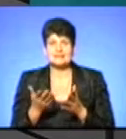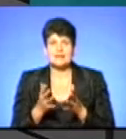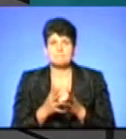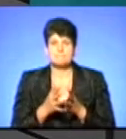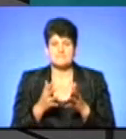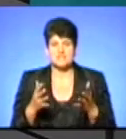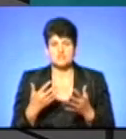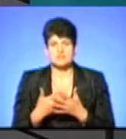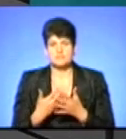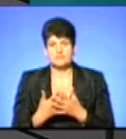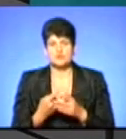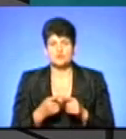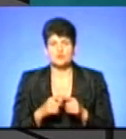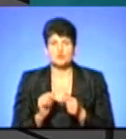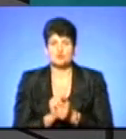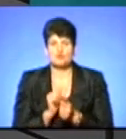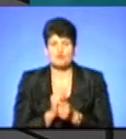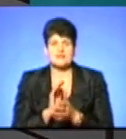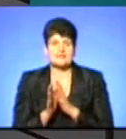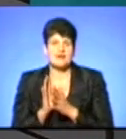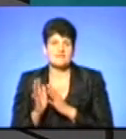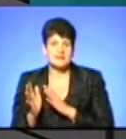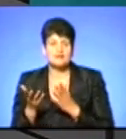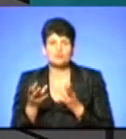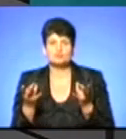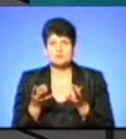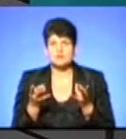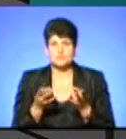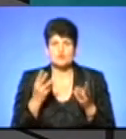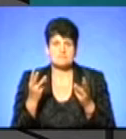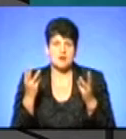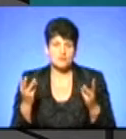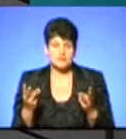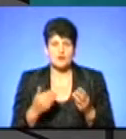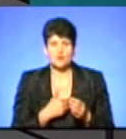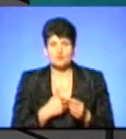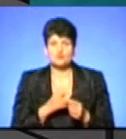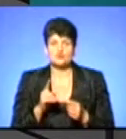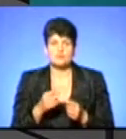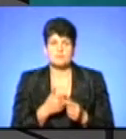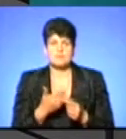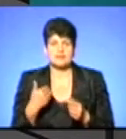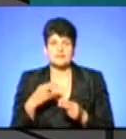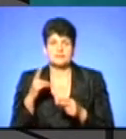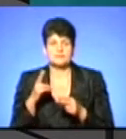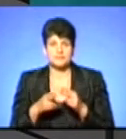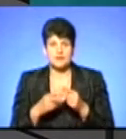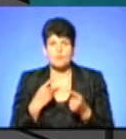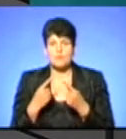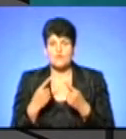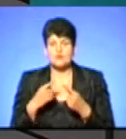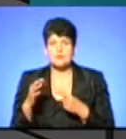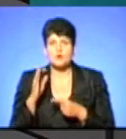напевно, такої сухої трави, і яку потрібно спалювати. Я хочу, щоб ми на завершення поговорили